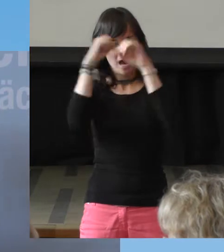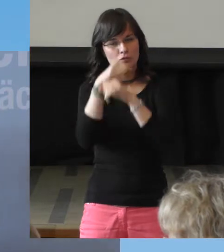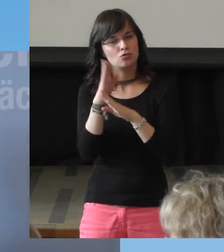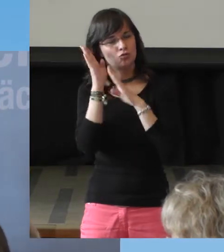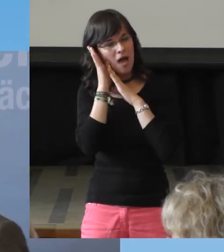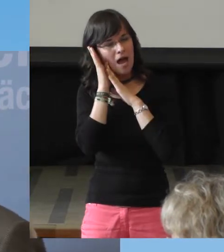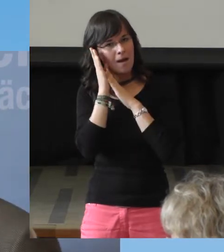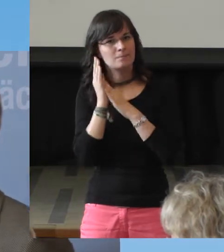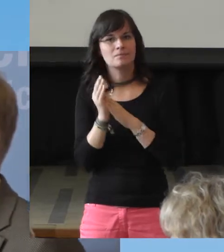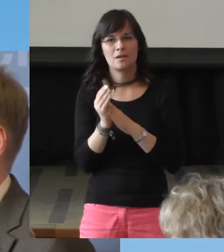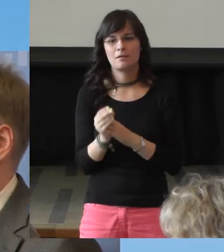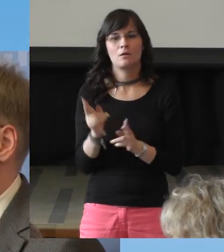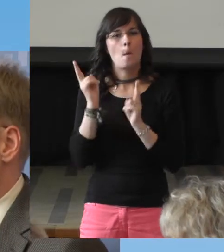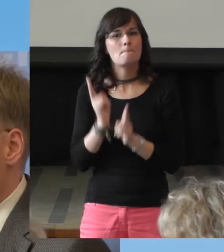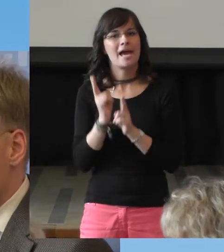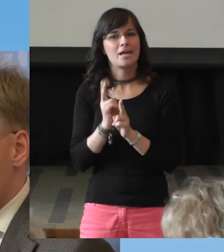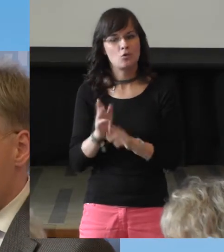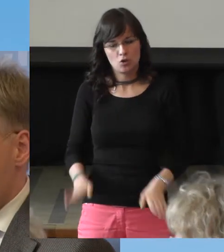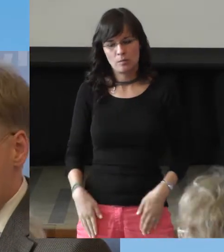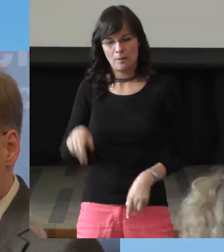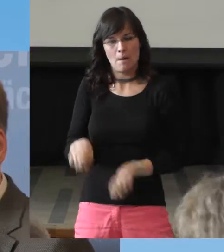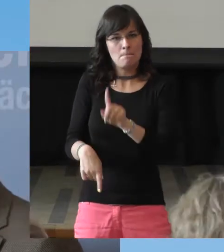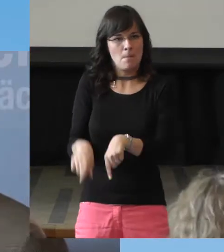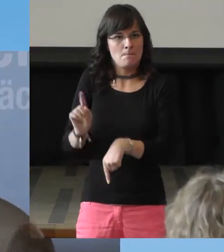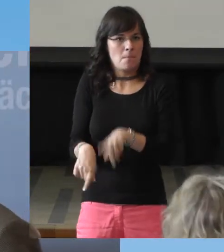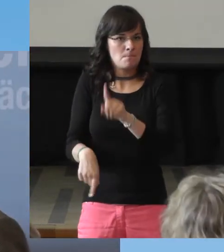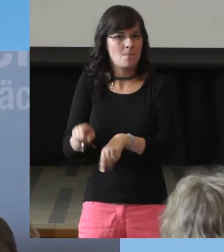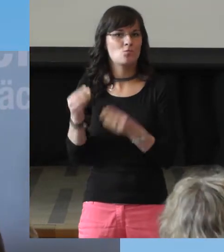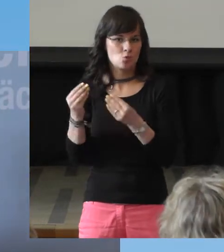man nennt das periodische Beinbewegungen, die ein Charakteristikum sind.